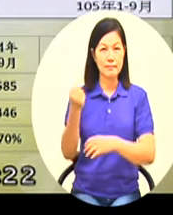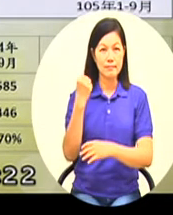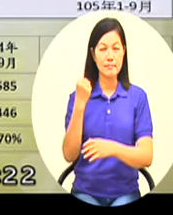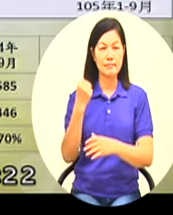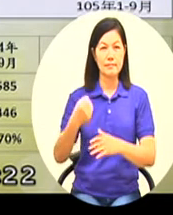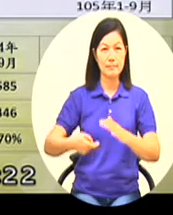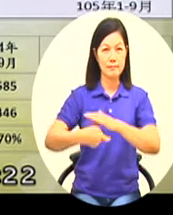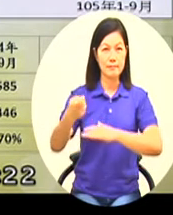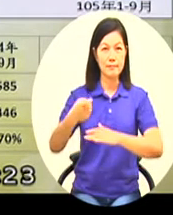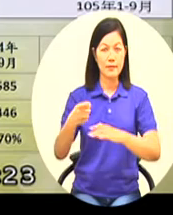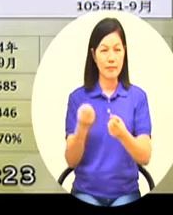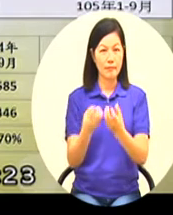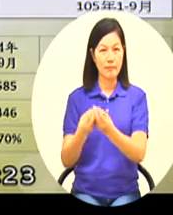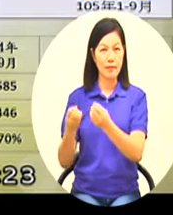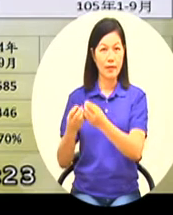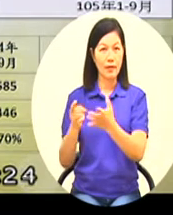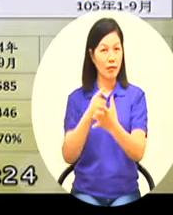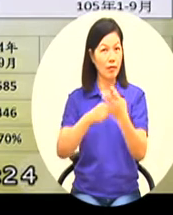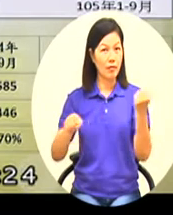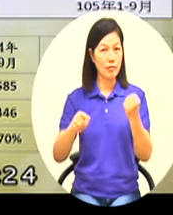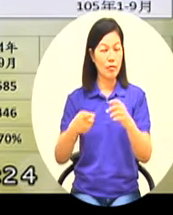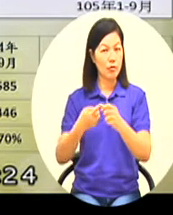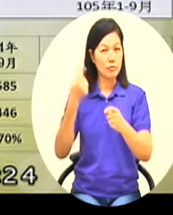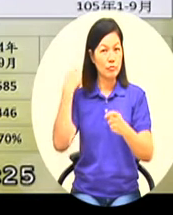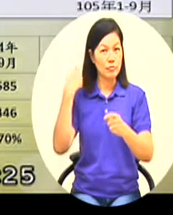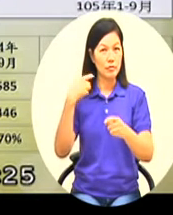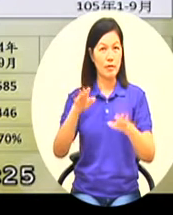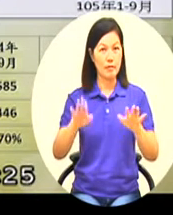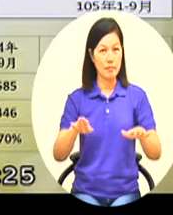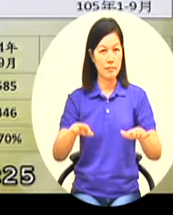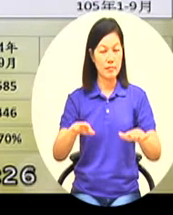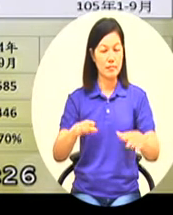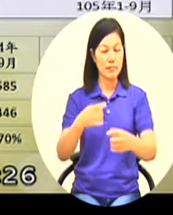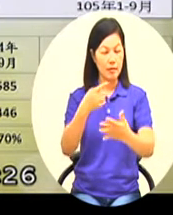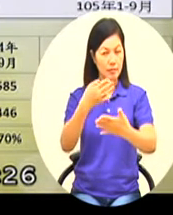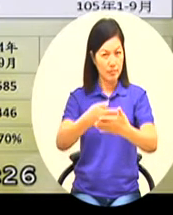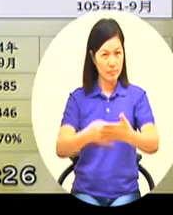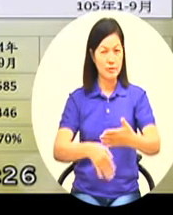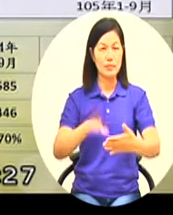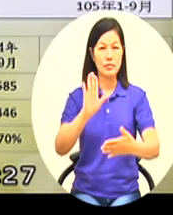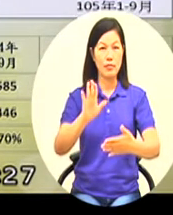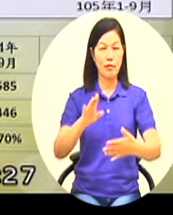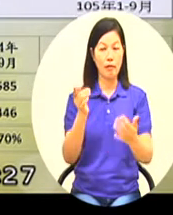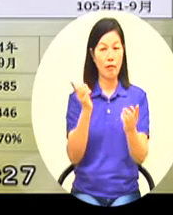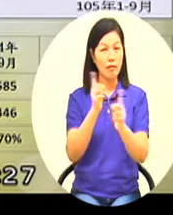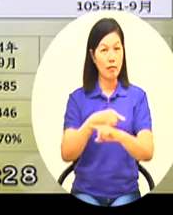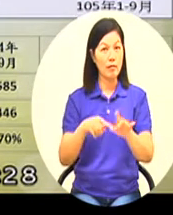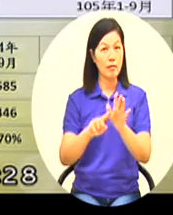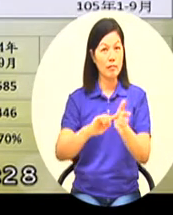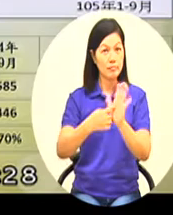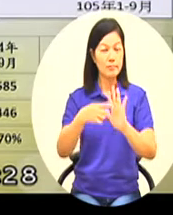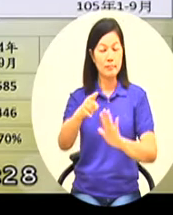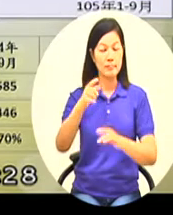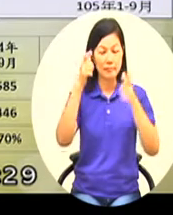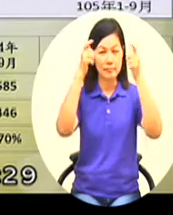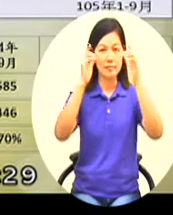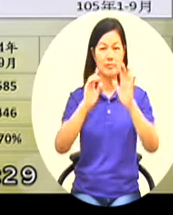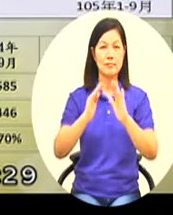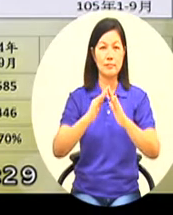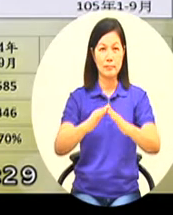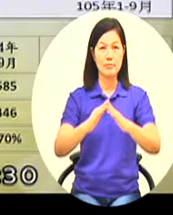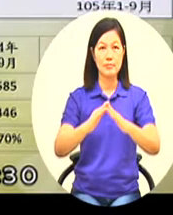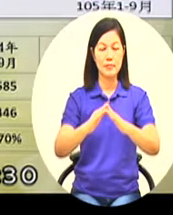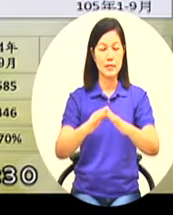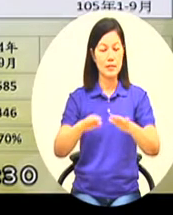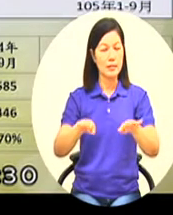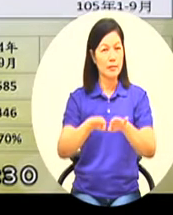整个发生数跟去年比较都是下降的。表示我们高雄市的一个治安是一个非常平稳